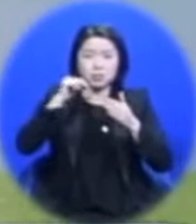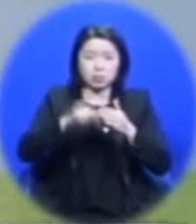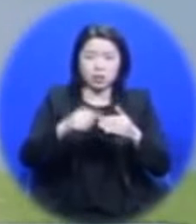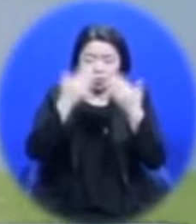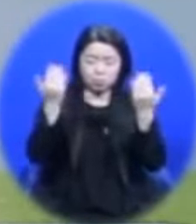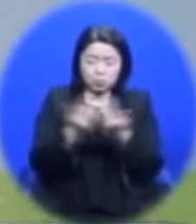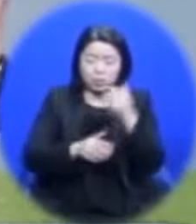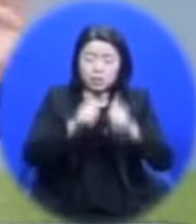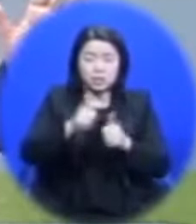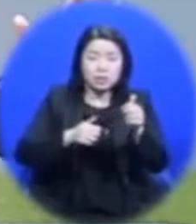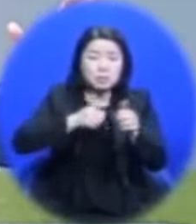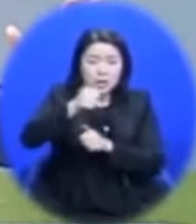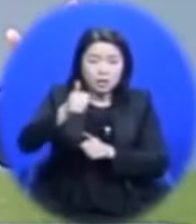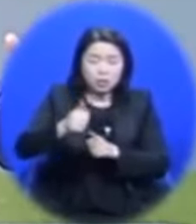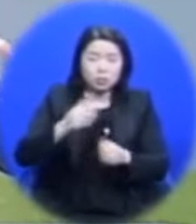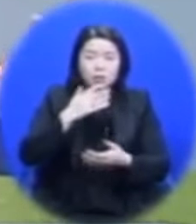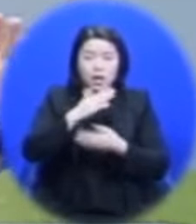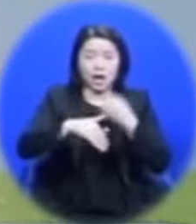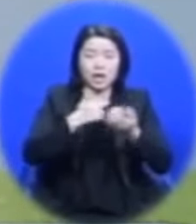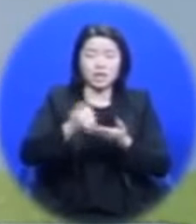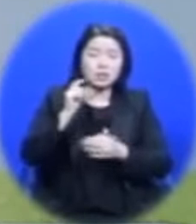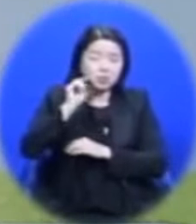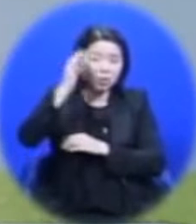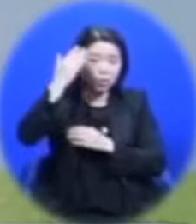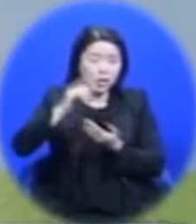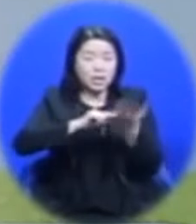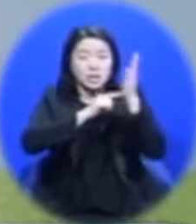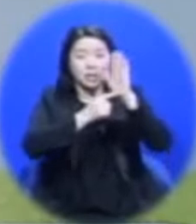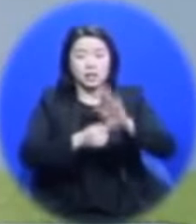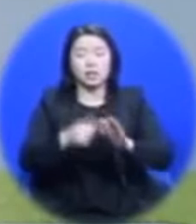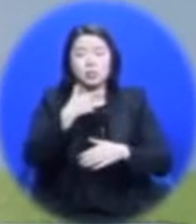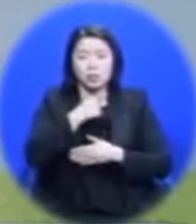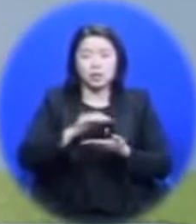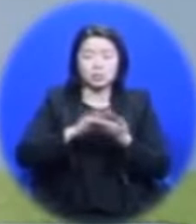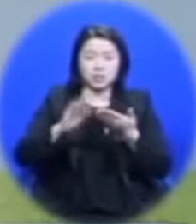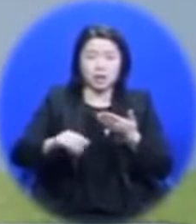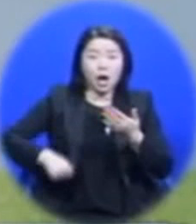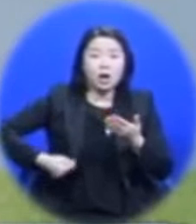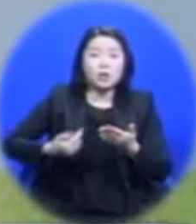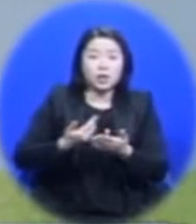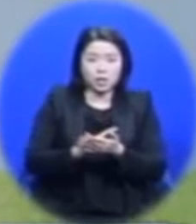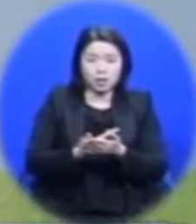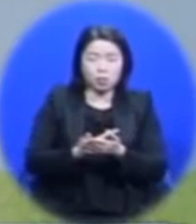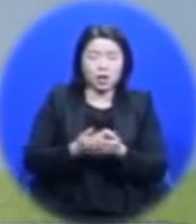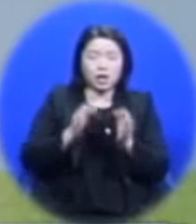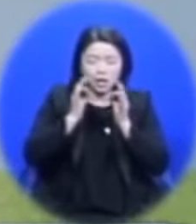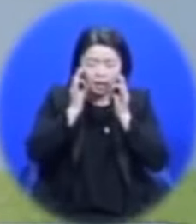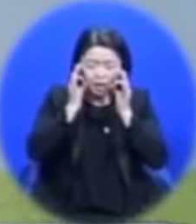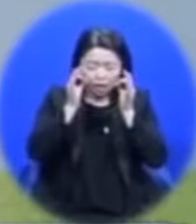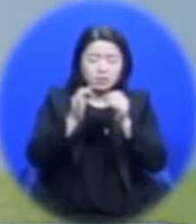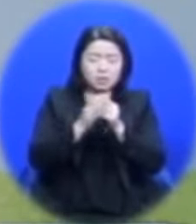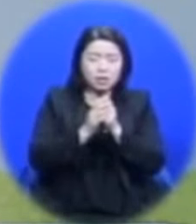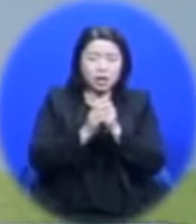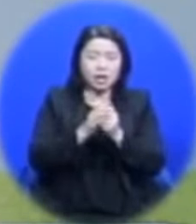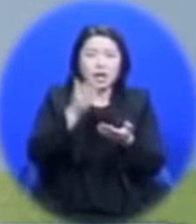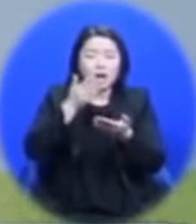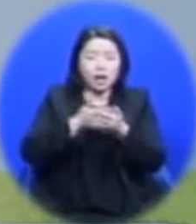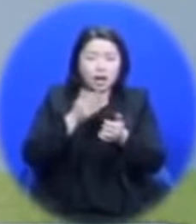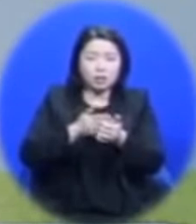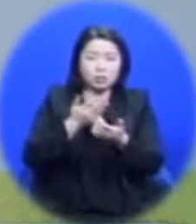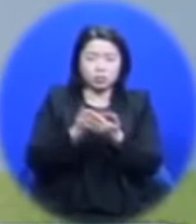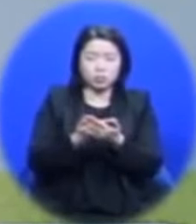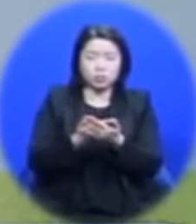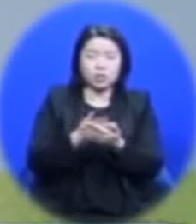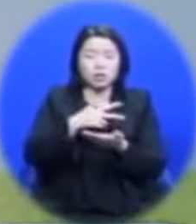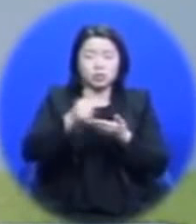시험을 이기고 하나님 영광 들어 보내기 원합니다. 회개와 간절한 간구를 이 시간 주님 앞에